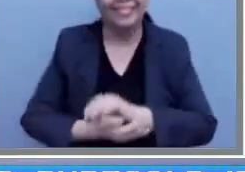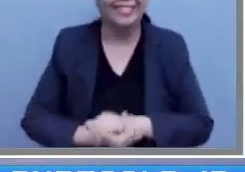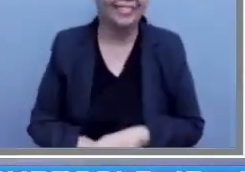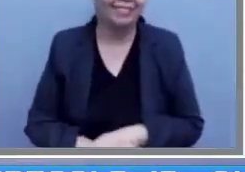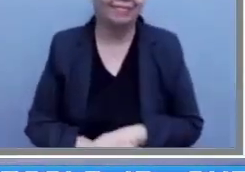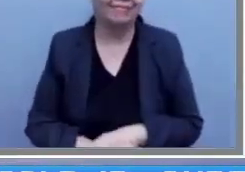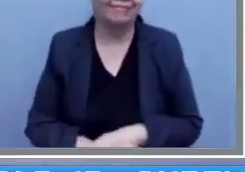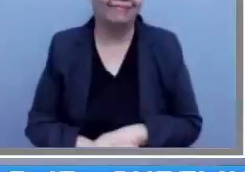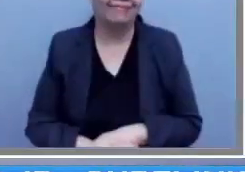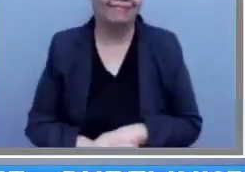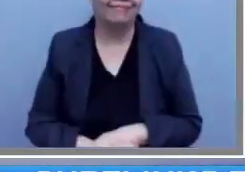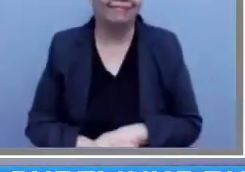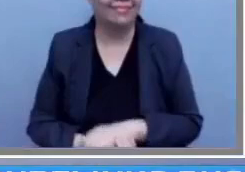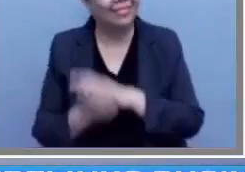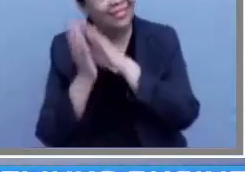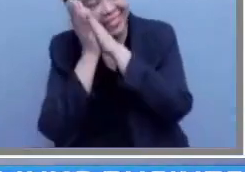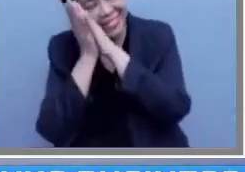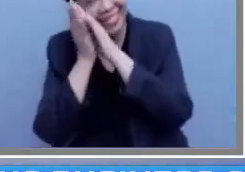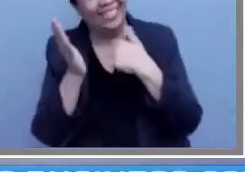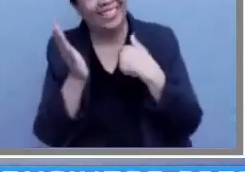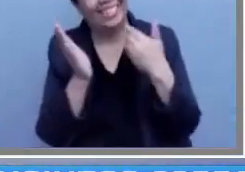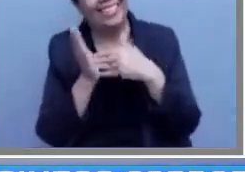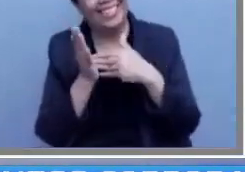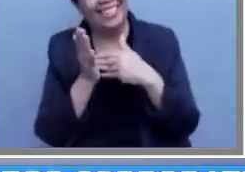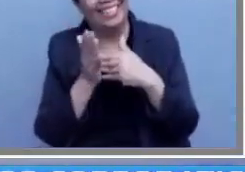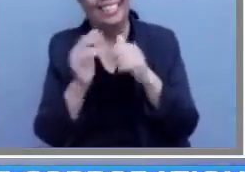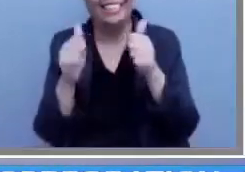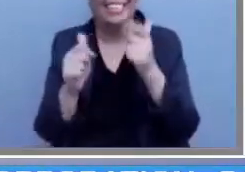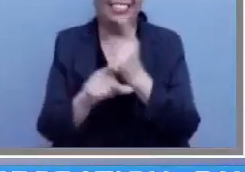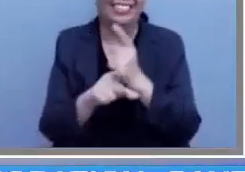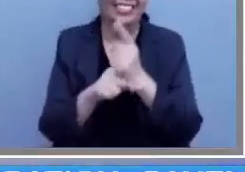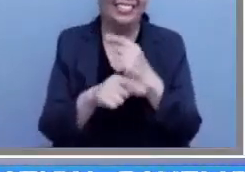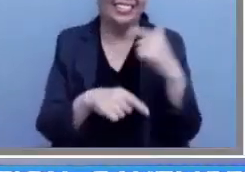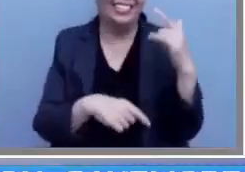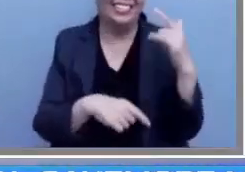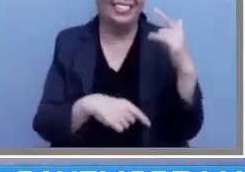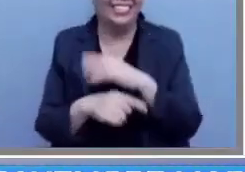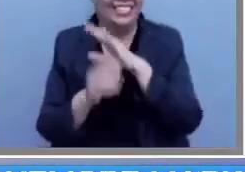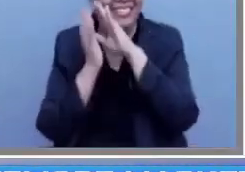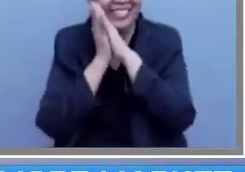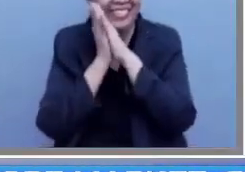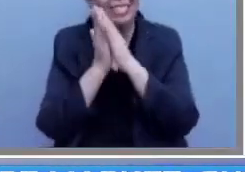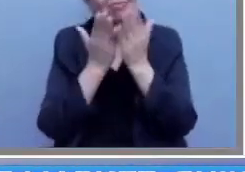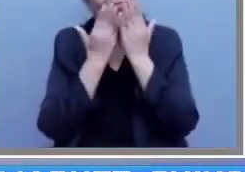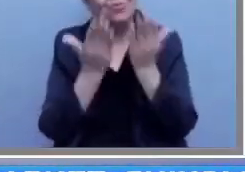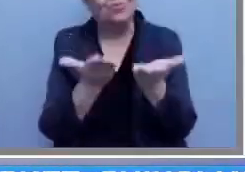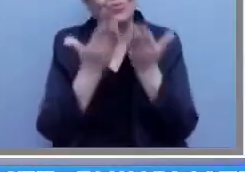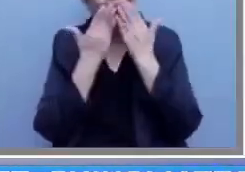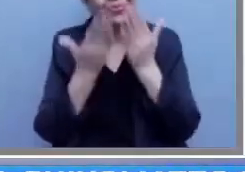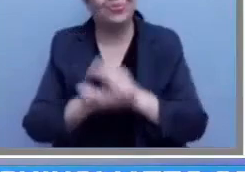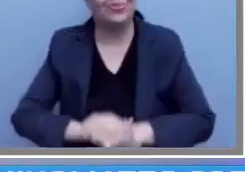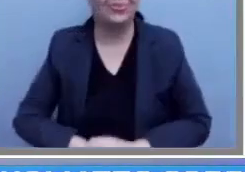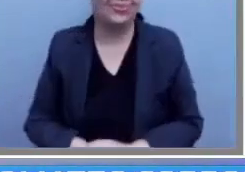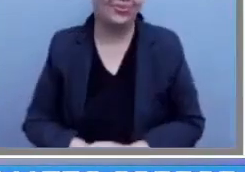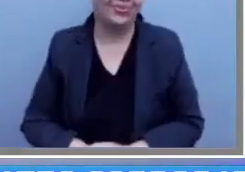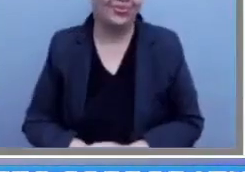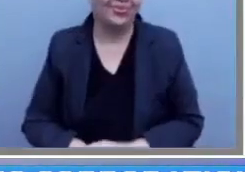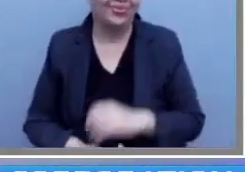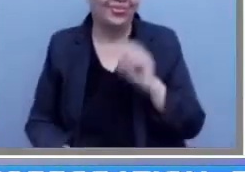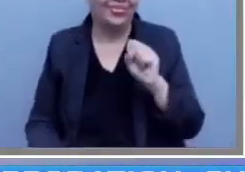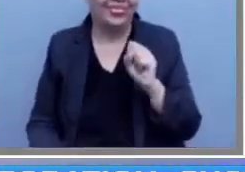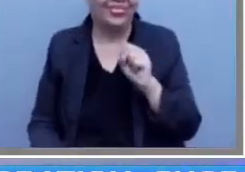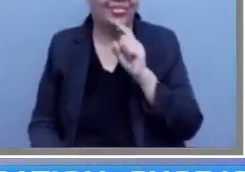Good morning Tulog na ako ulit Opo tulog na ba-bye late nging than